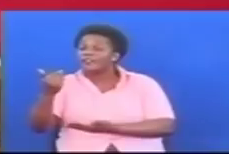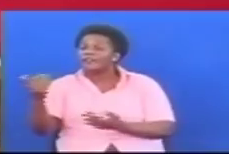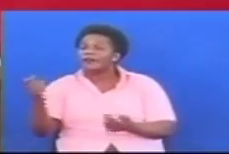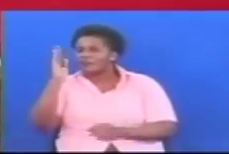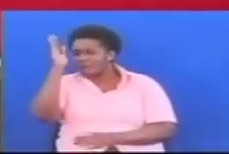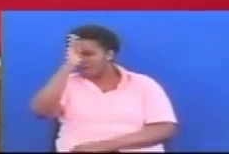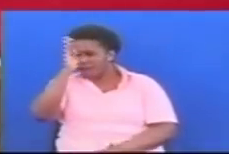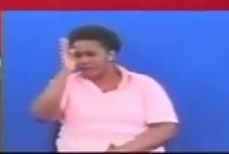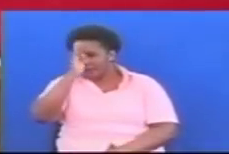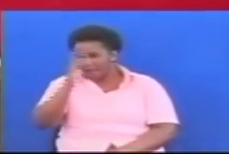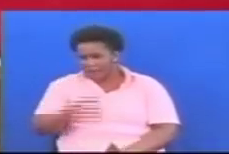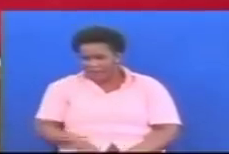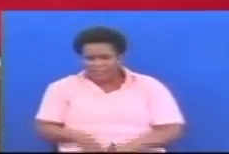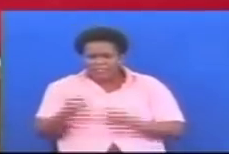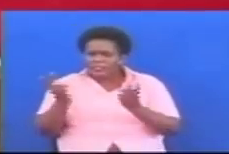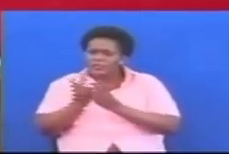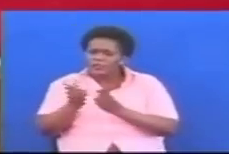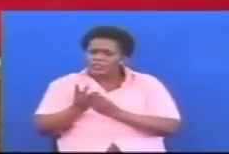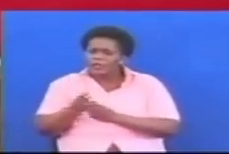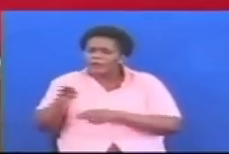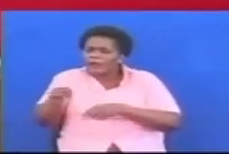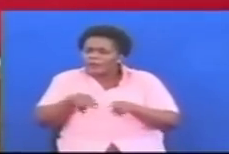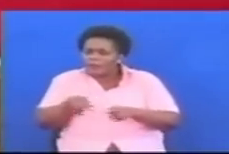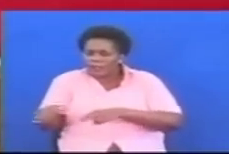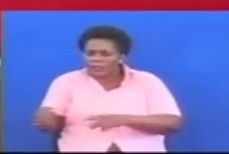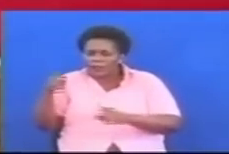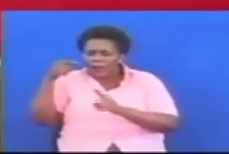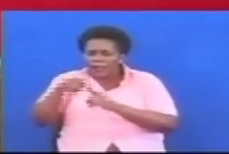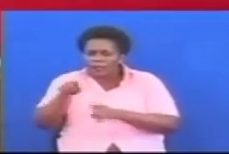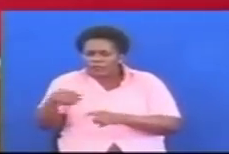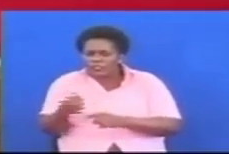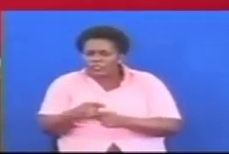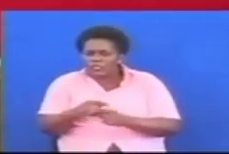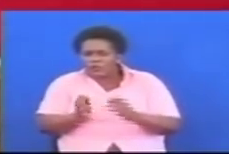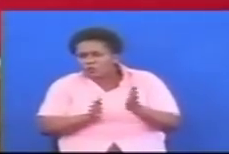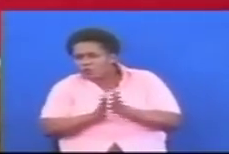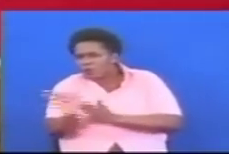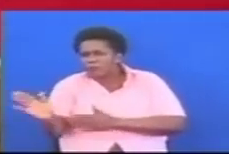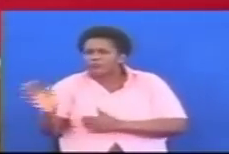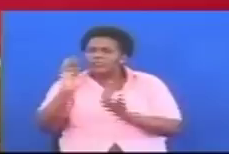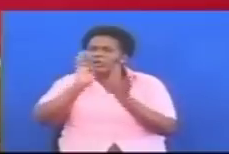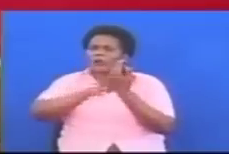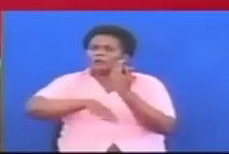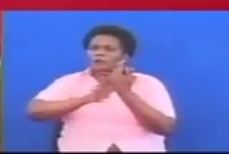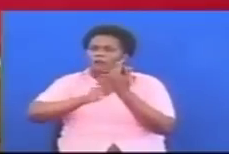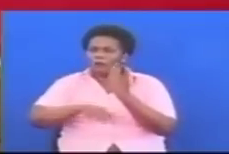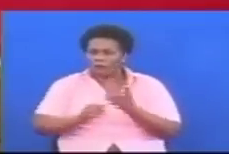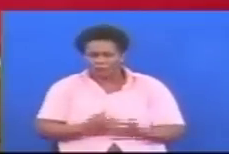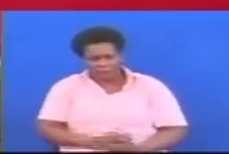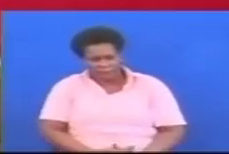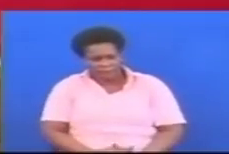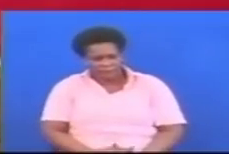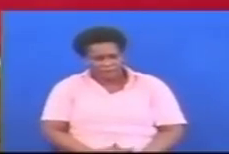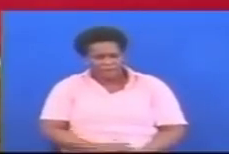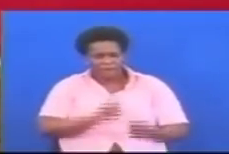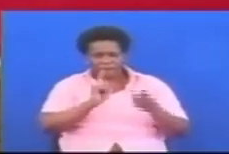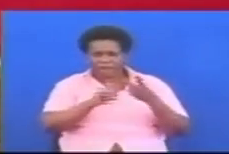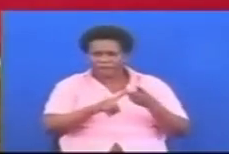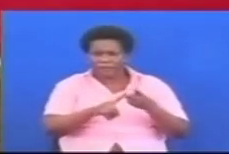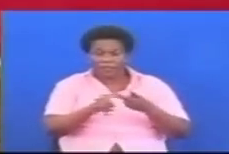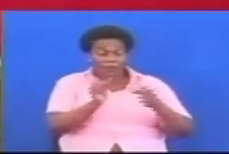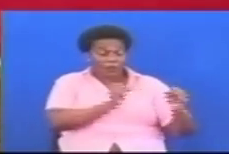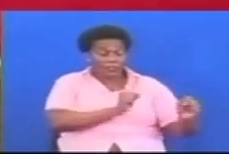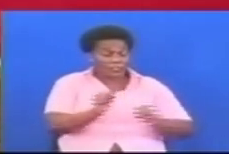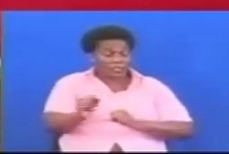na kwa kadri mikataba ilivyo, ili kuepusha hasara na gharama za miradi kuongezeka kutokana na ucheleweshaji. Pili, watendaji wa serikali kuwa